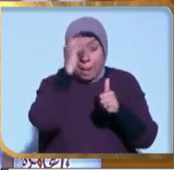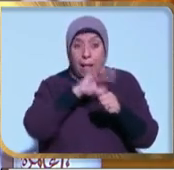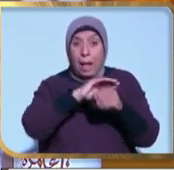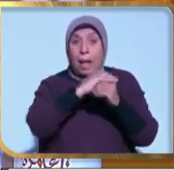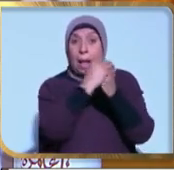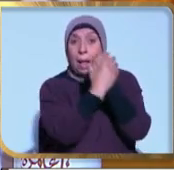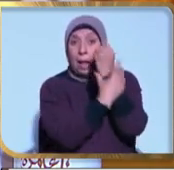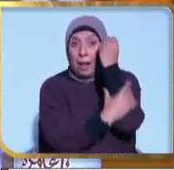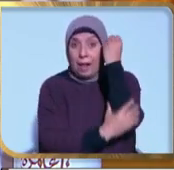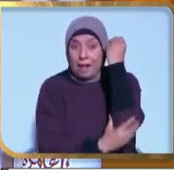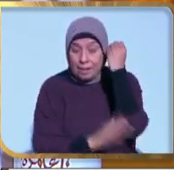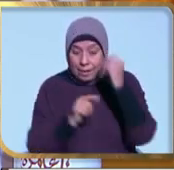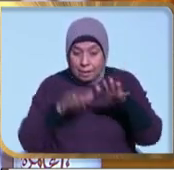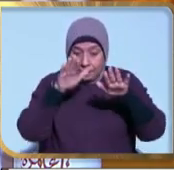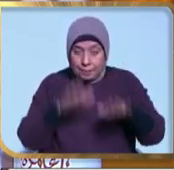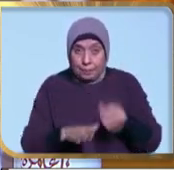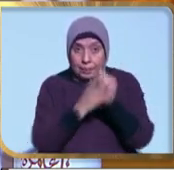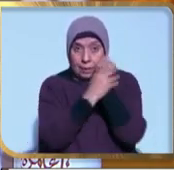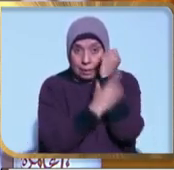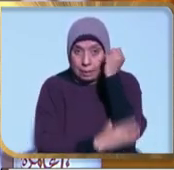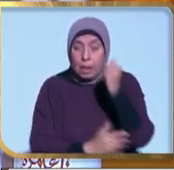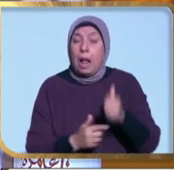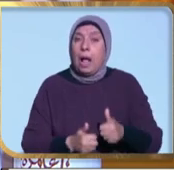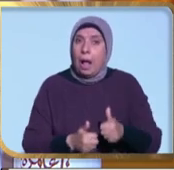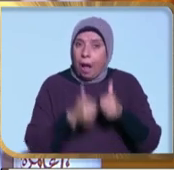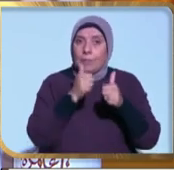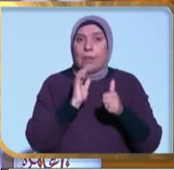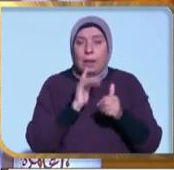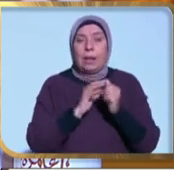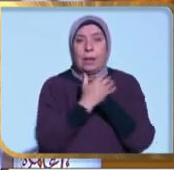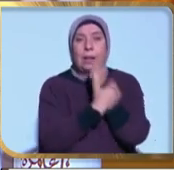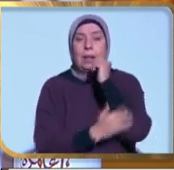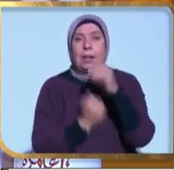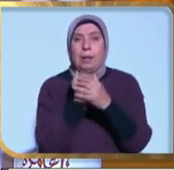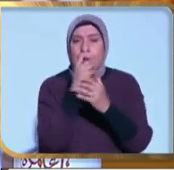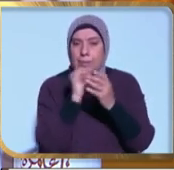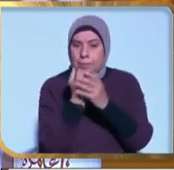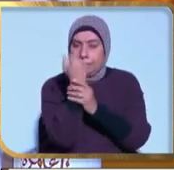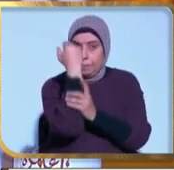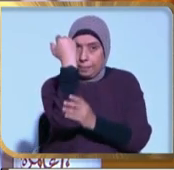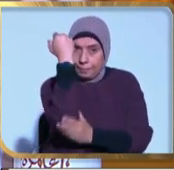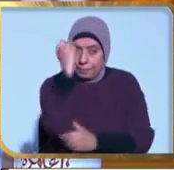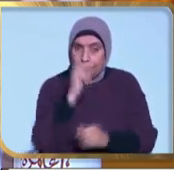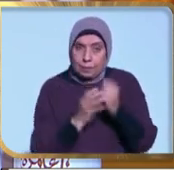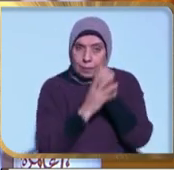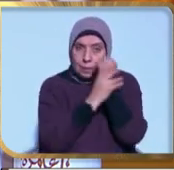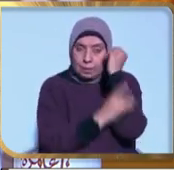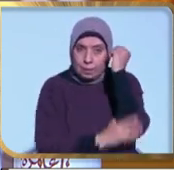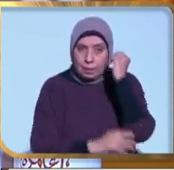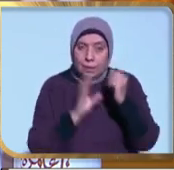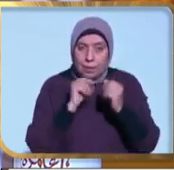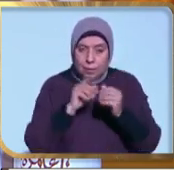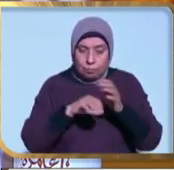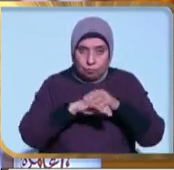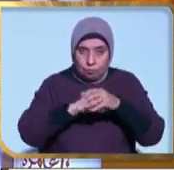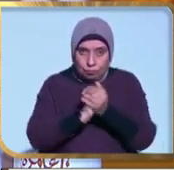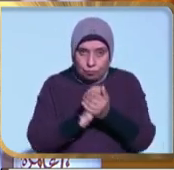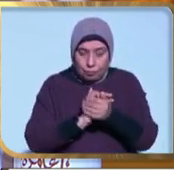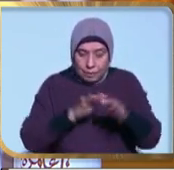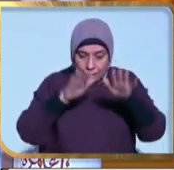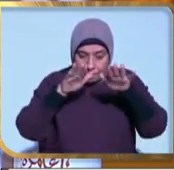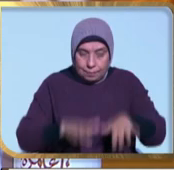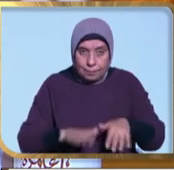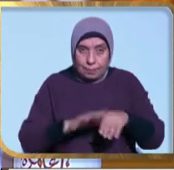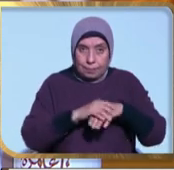وجهي واخرى امسح يدي الى الرسغين ده وجوب عشان يتم